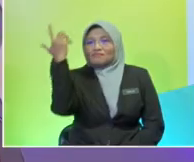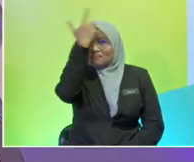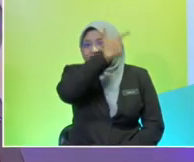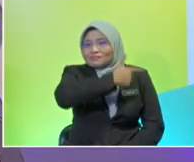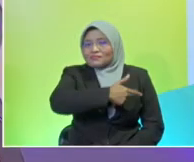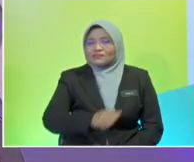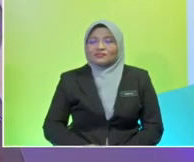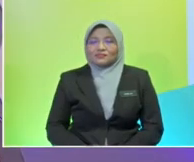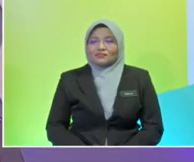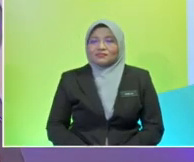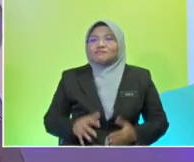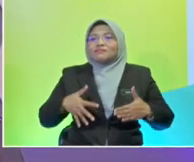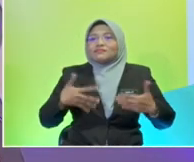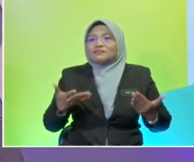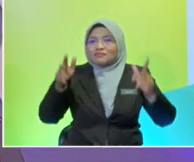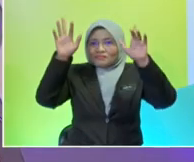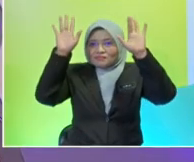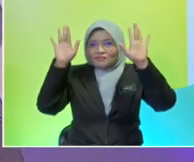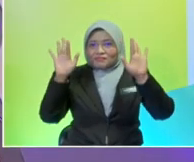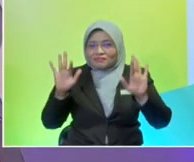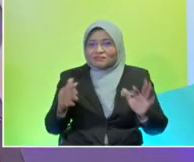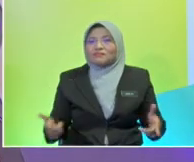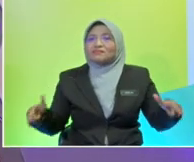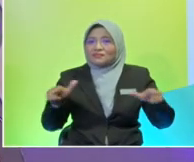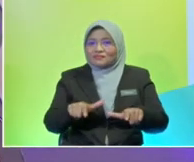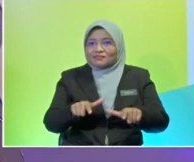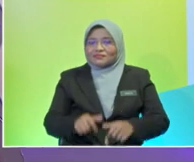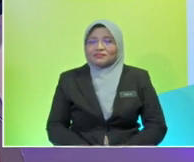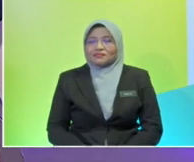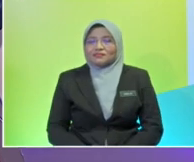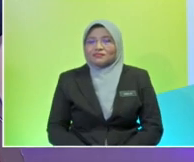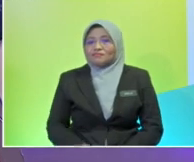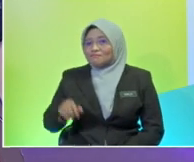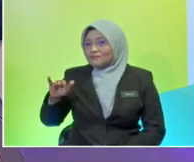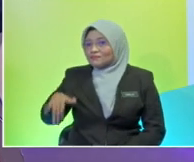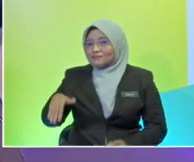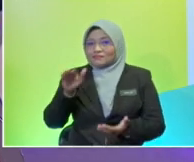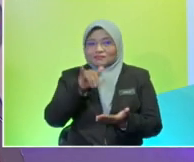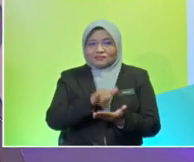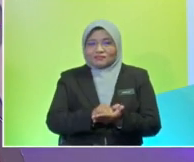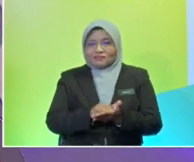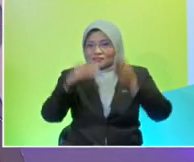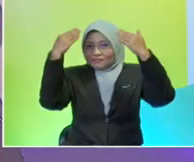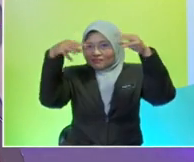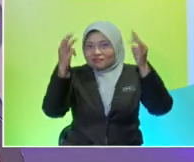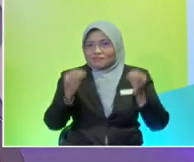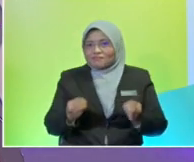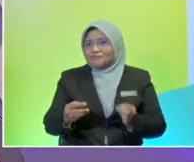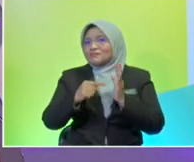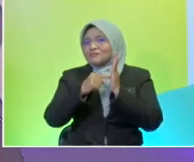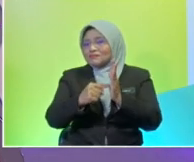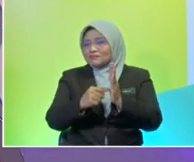kejadian hujan itu Oke jadi sebelum tuh Tunjukkan pada Nisa dan murid semua